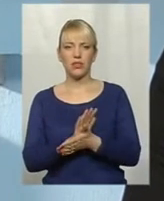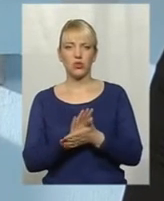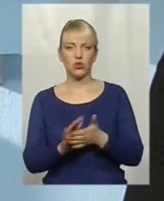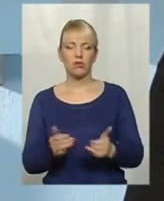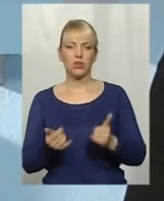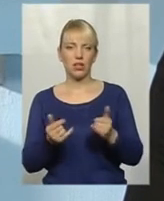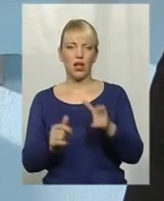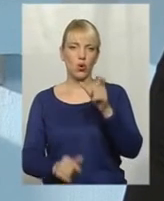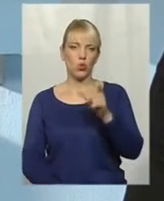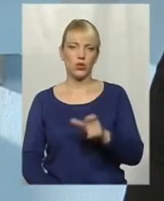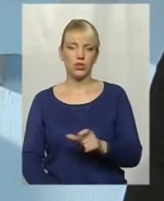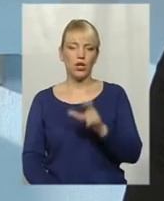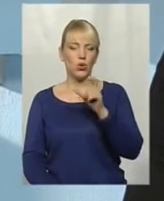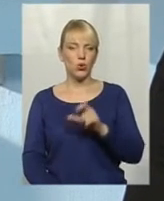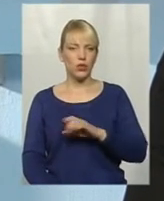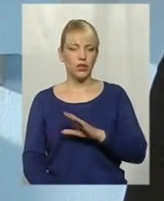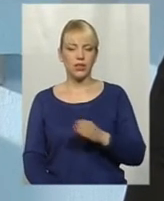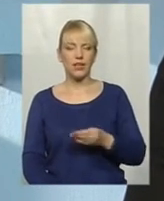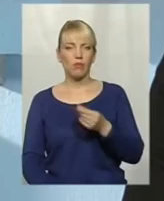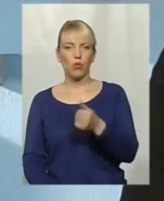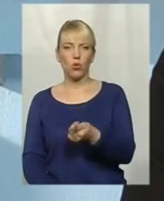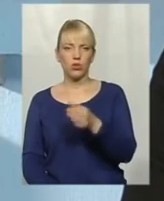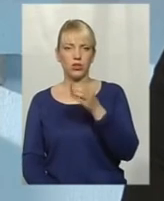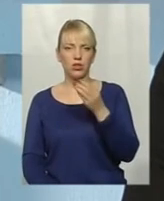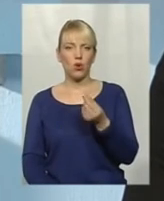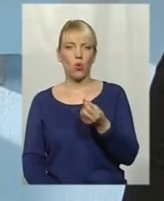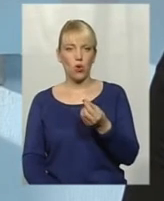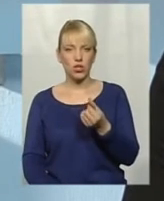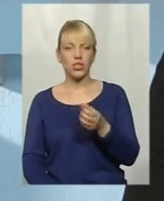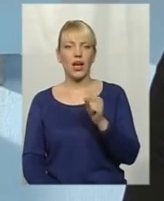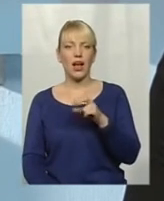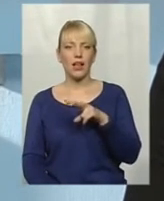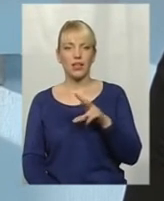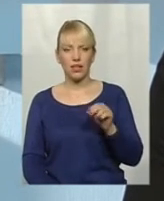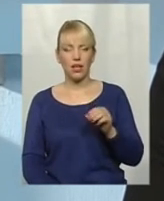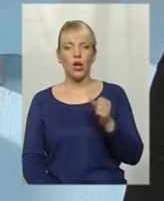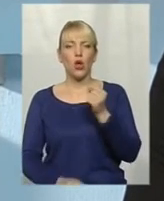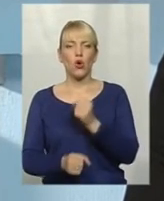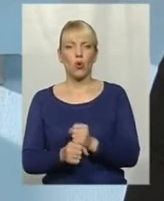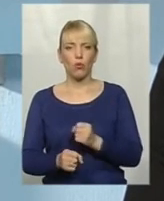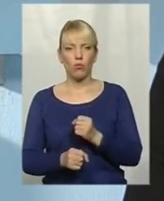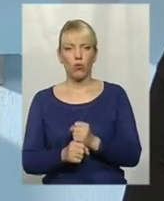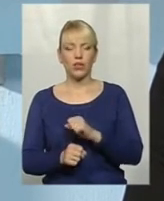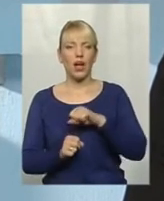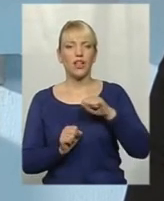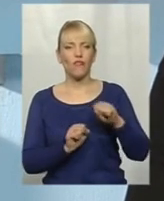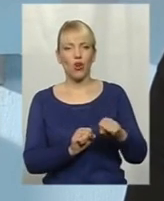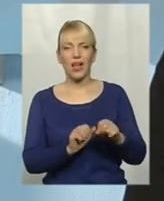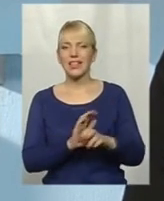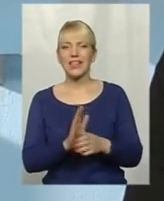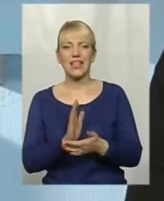людини. Людина не платить коштів за надання правих послуг, але робота адвоката, вона не є